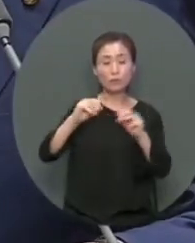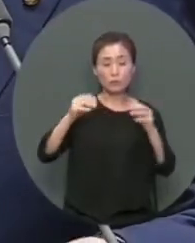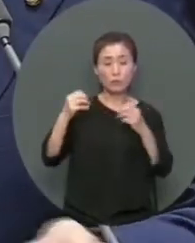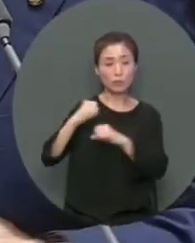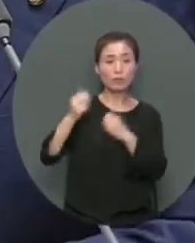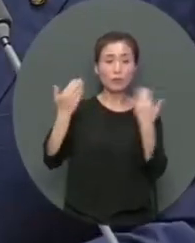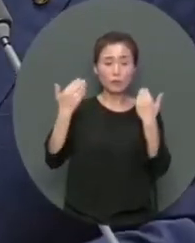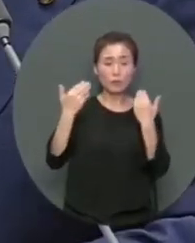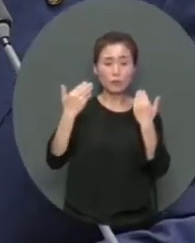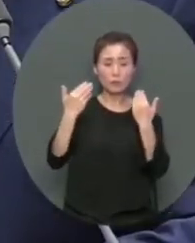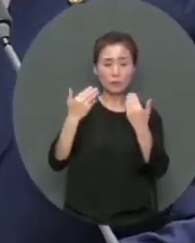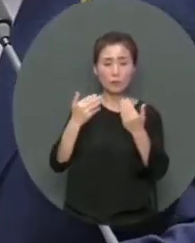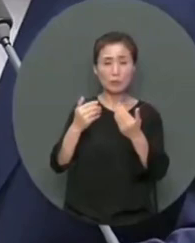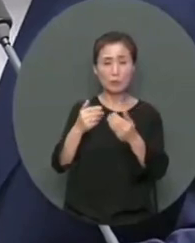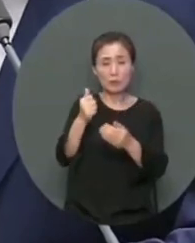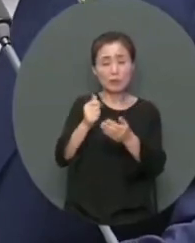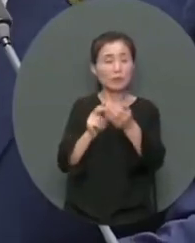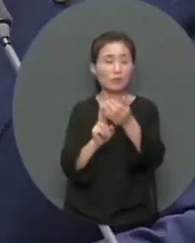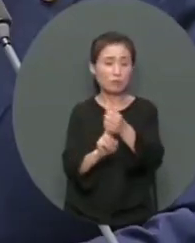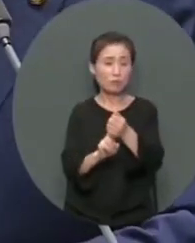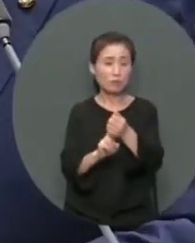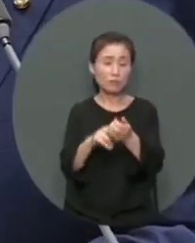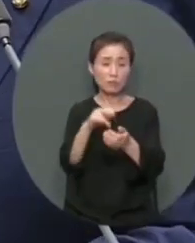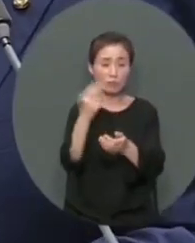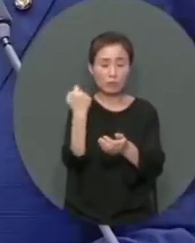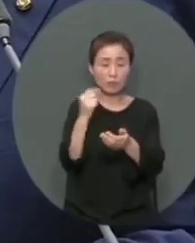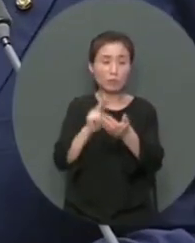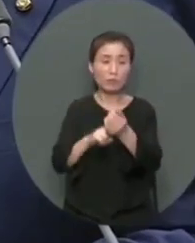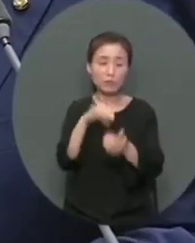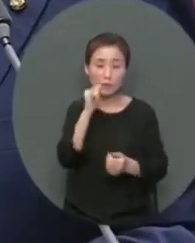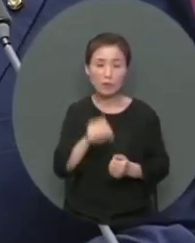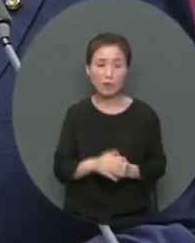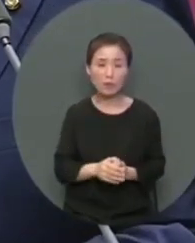저는 그러한 계기마다 대통령께서